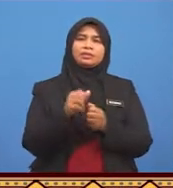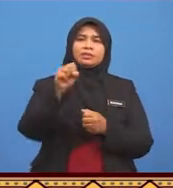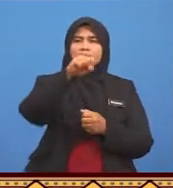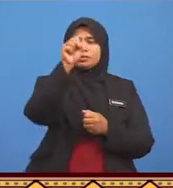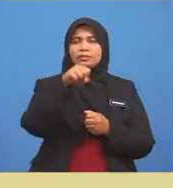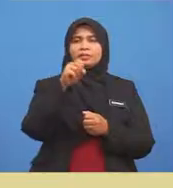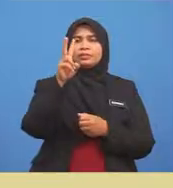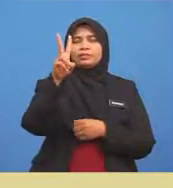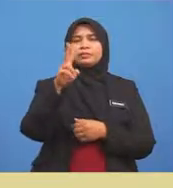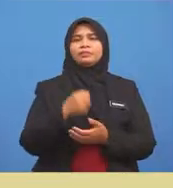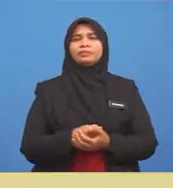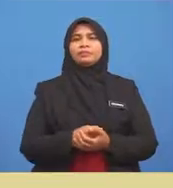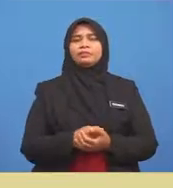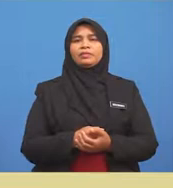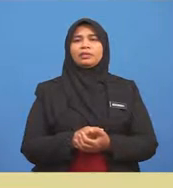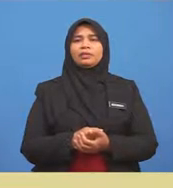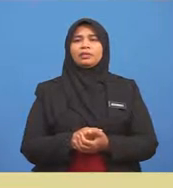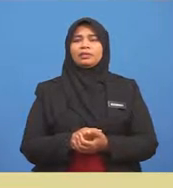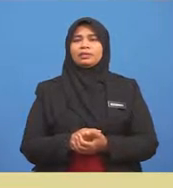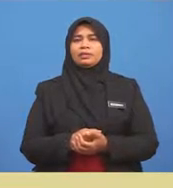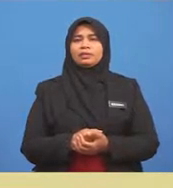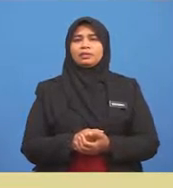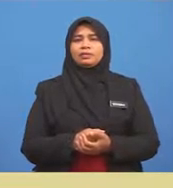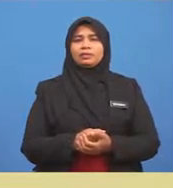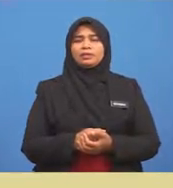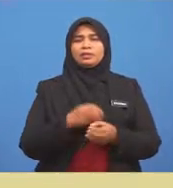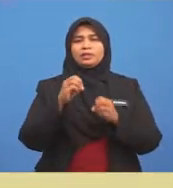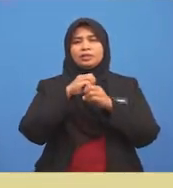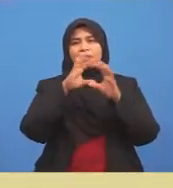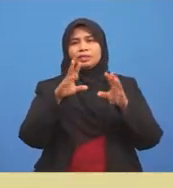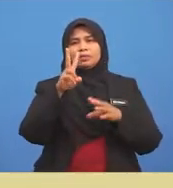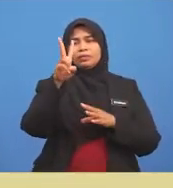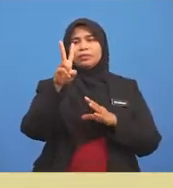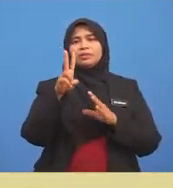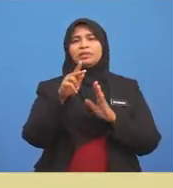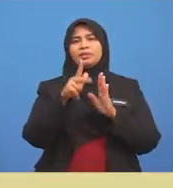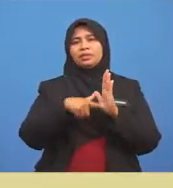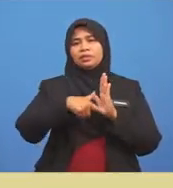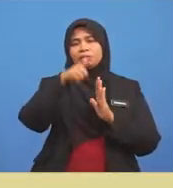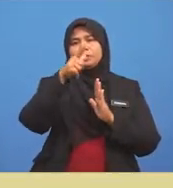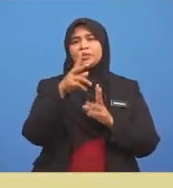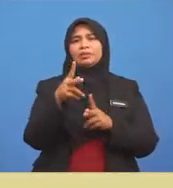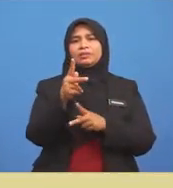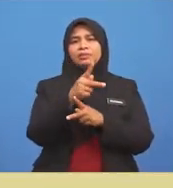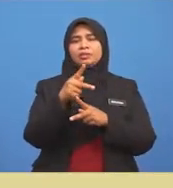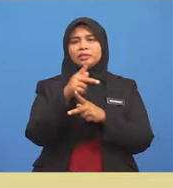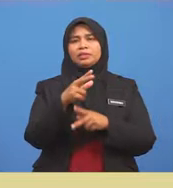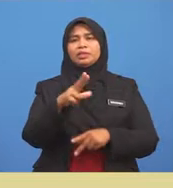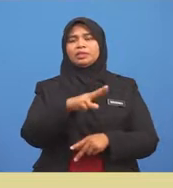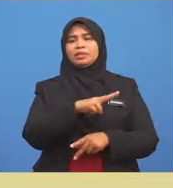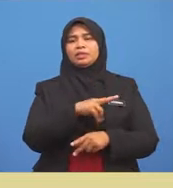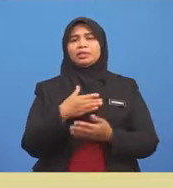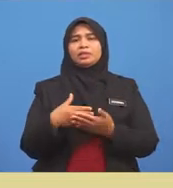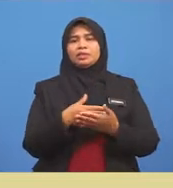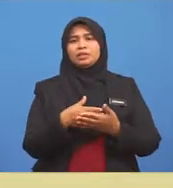yang kedua. Soalan yang kedua berbunyi begini. Nyatakan dua kelebihan menjaga